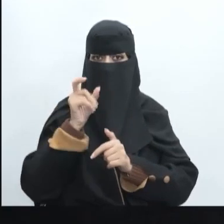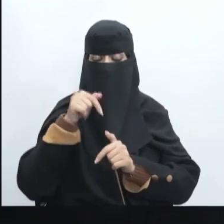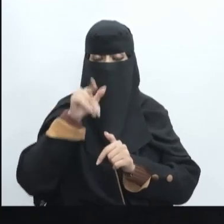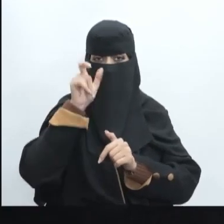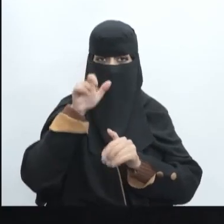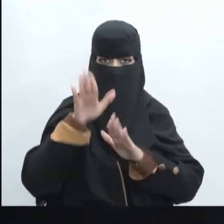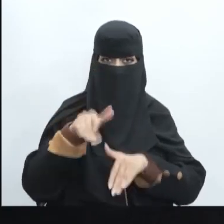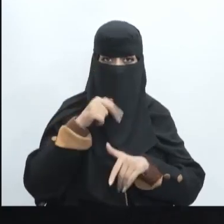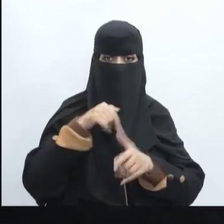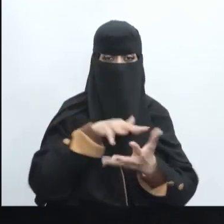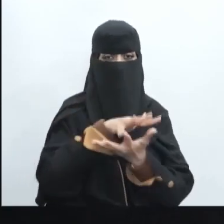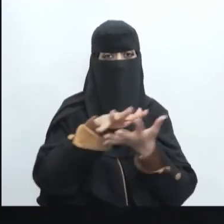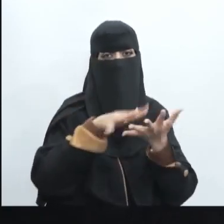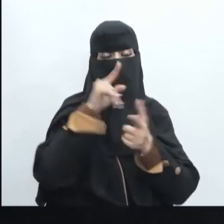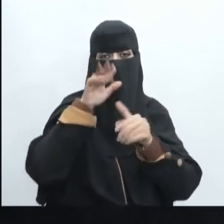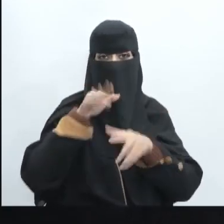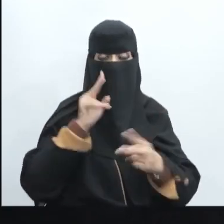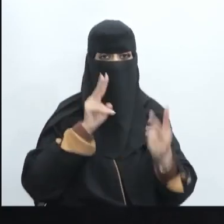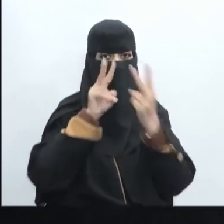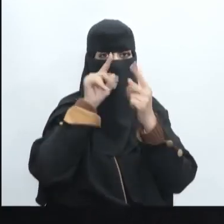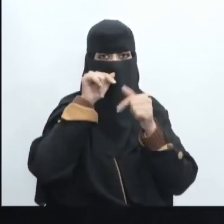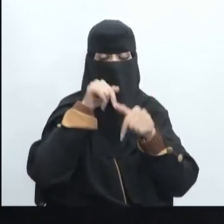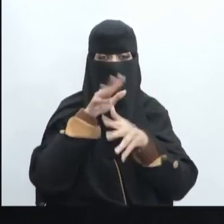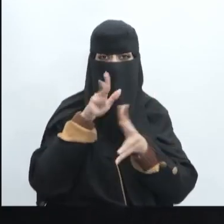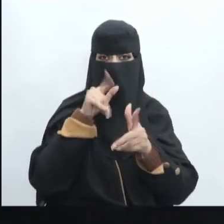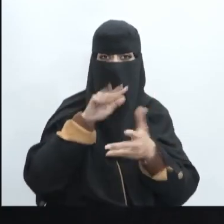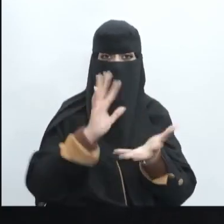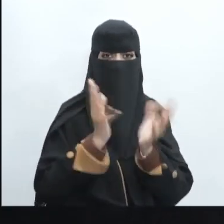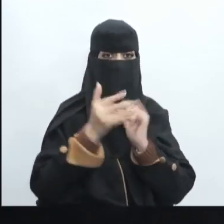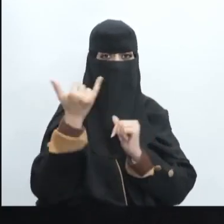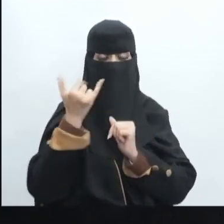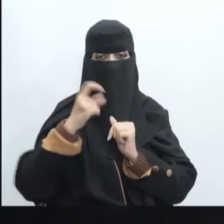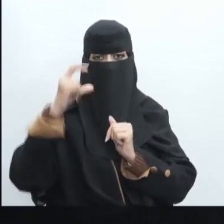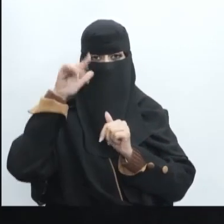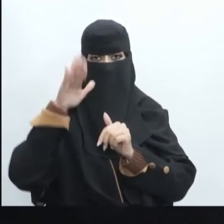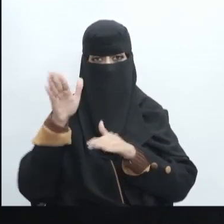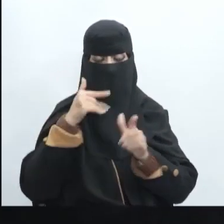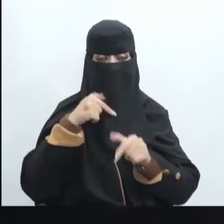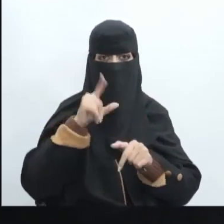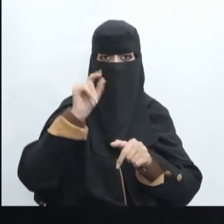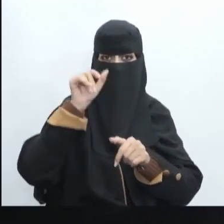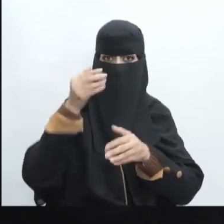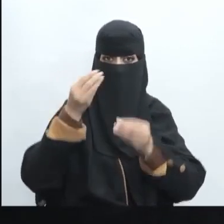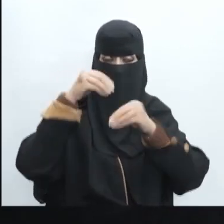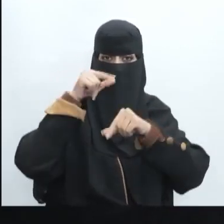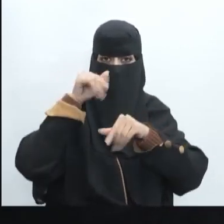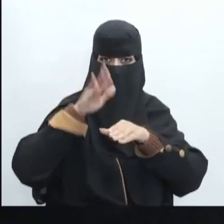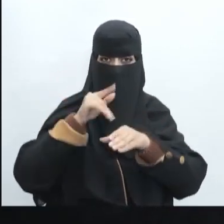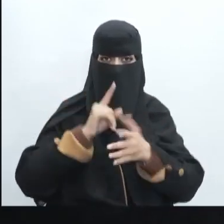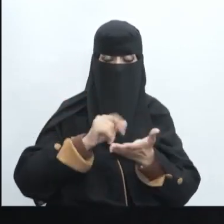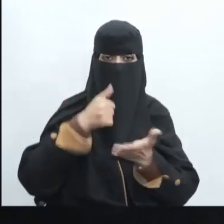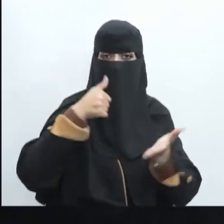احدى المشكلات التي يواجهها العالم العربي والاسلامي المتمثله في